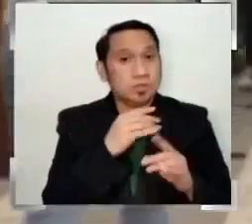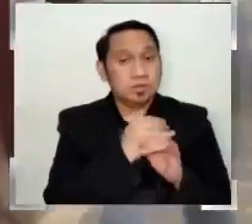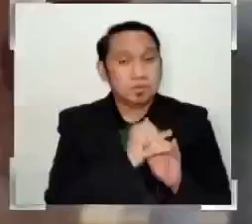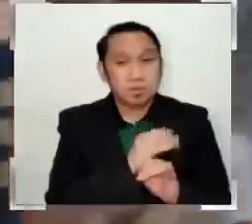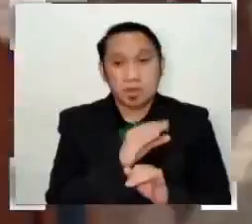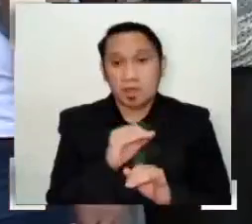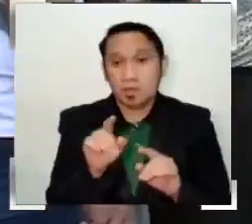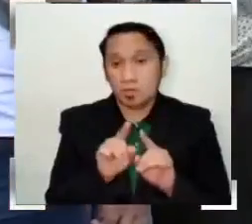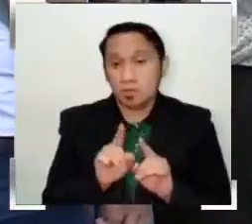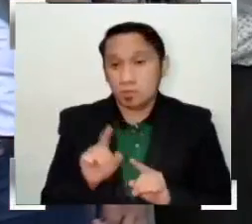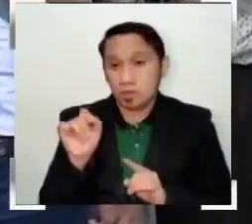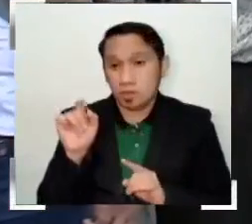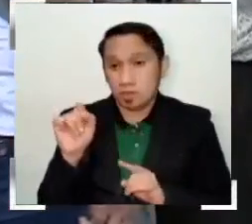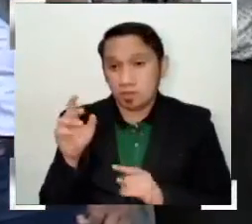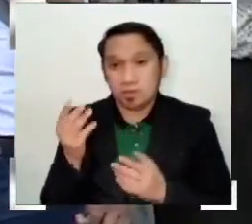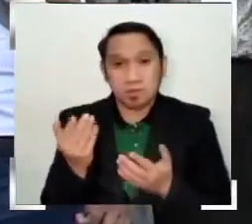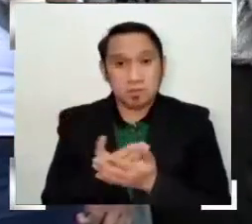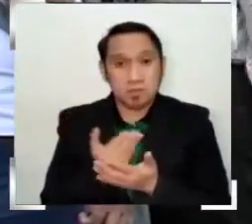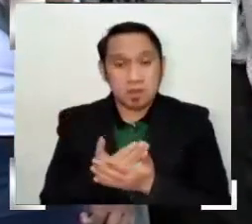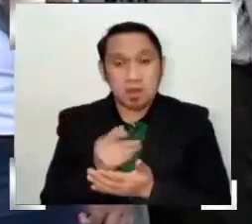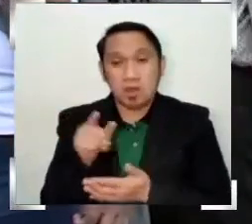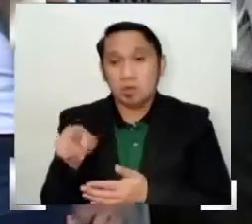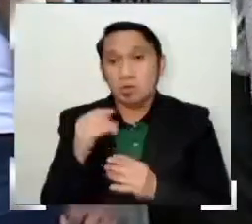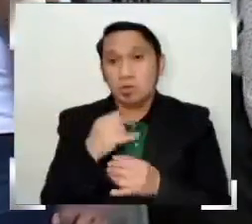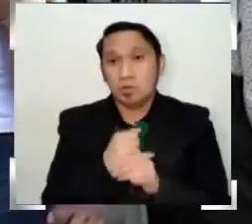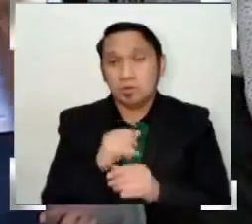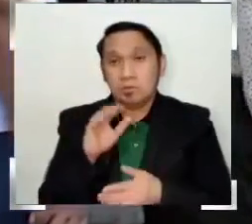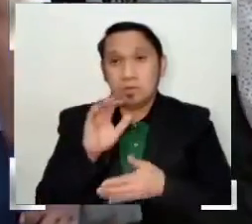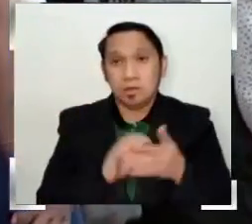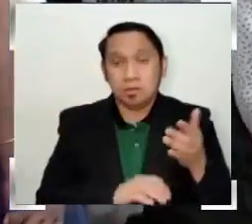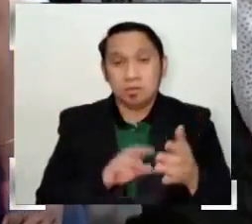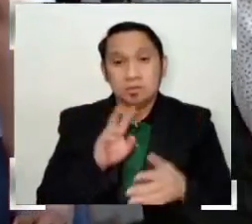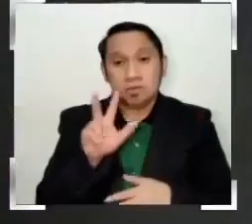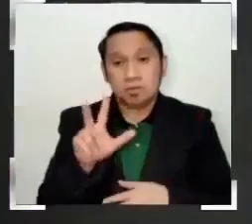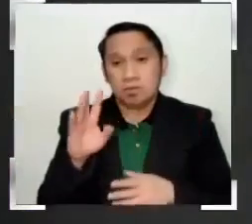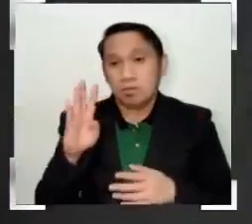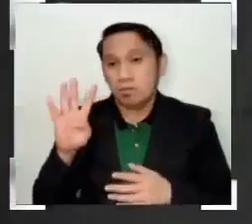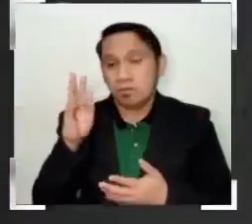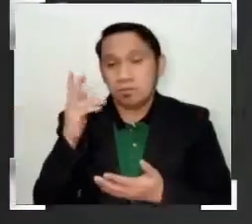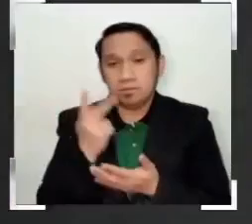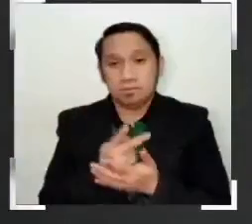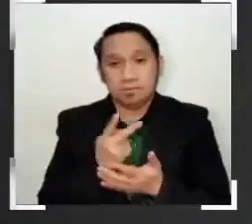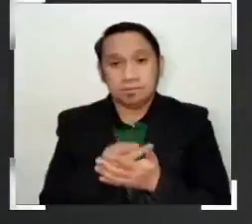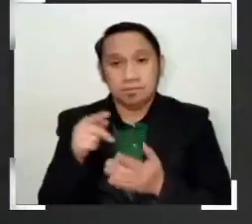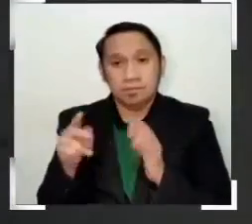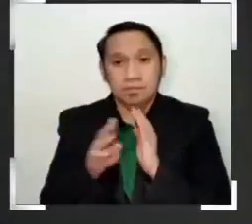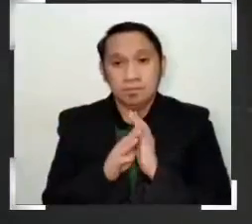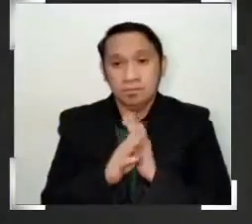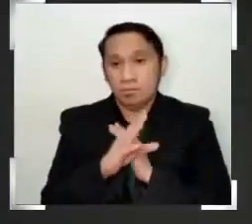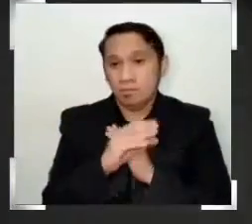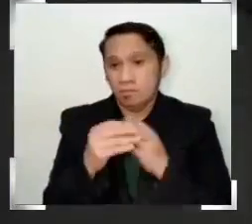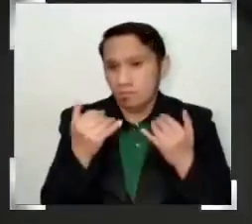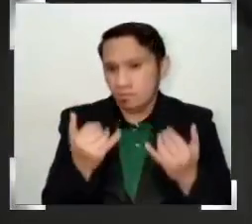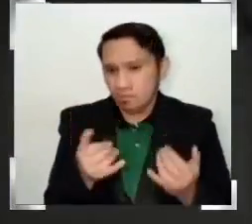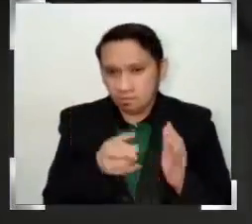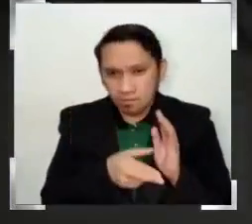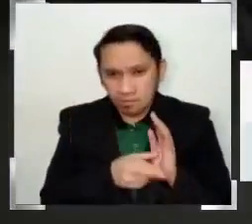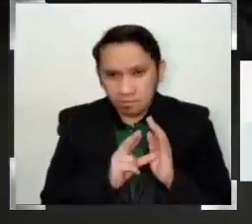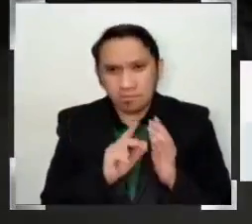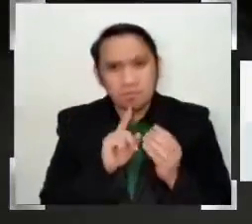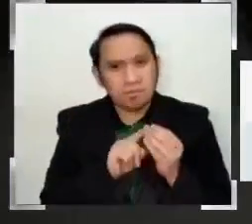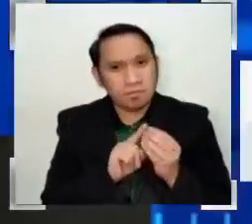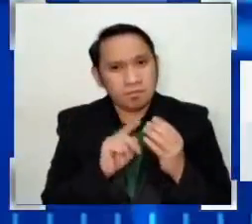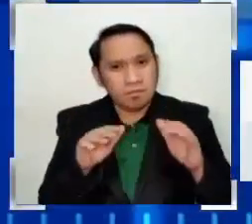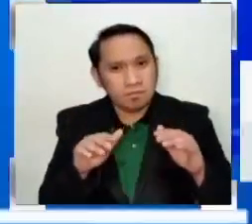sa modern jeep. Bawas 3-4 piso ang pasahe sa mga bus, habang pinag-aaralan pa kung magkano ang discount sa